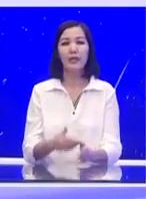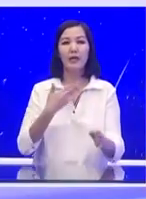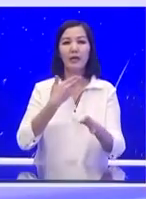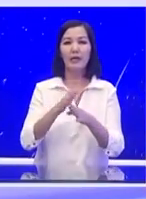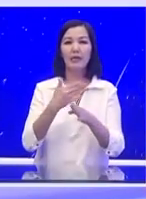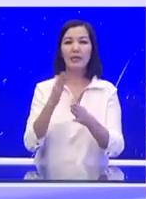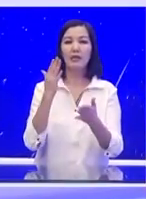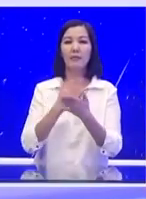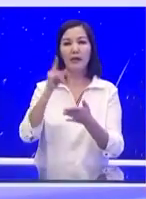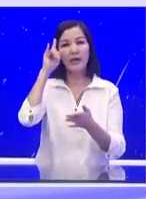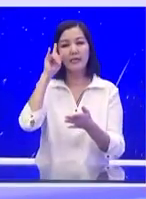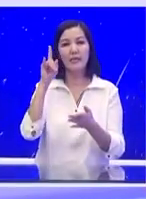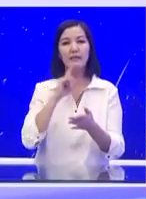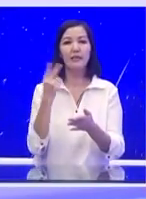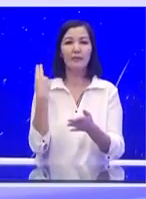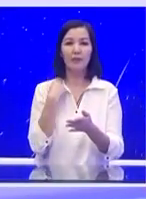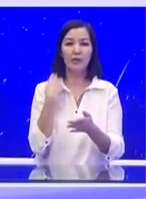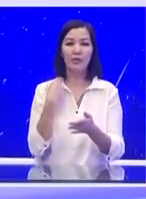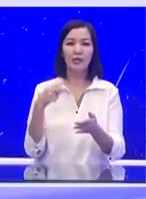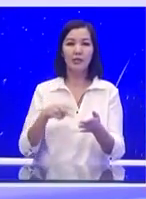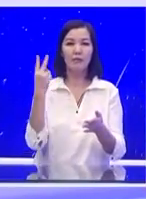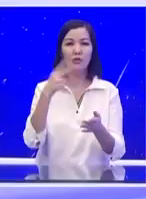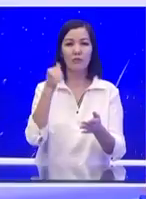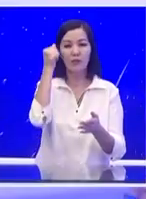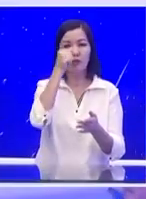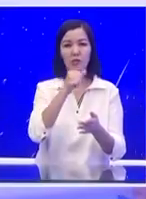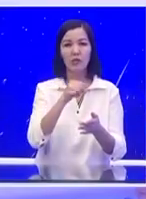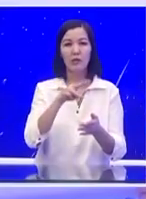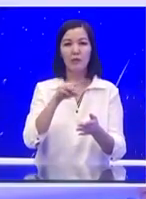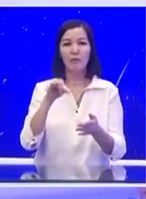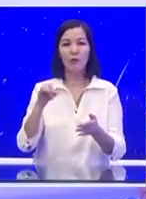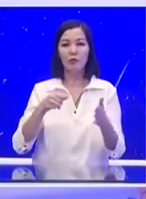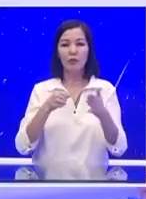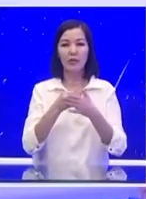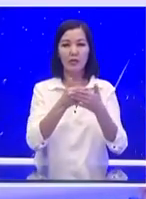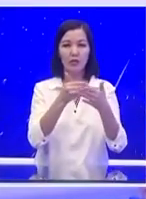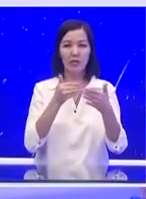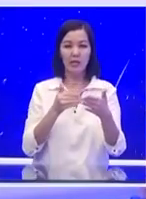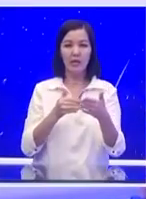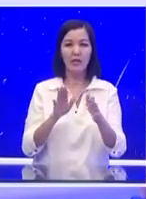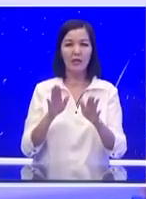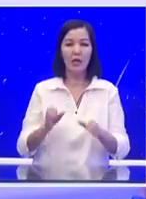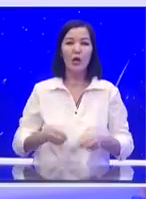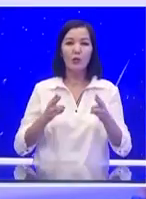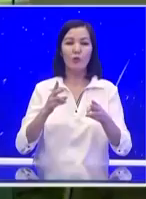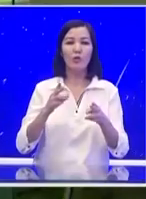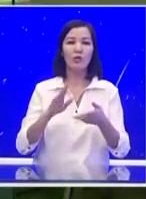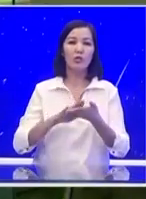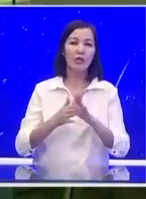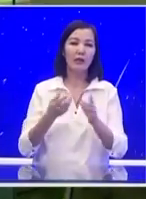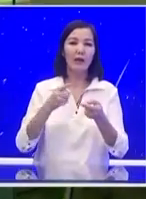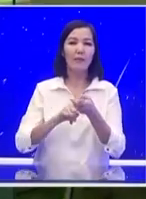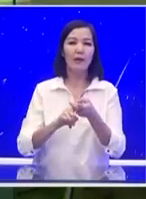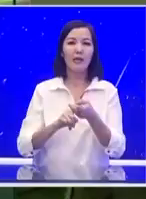бар қазақстандықтардың берешегі 2020 жылдың маусымына дейін кейінге шегерілді. Бұл елдегі төтенше жағдайға байланысты